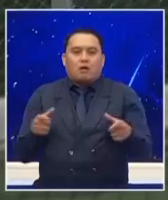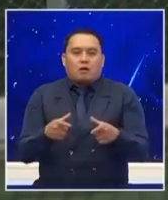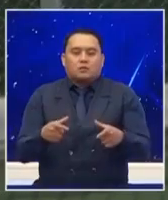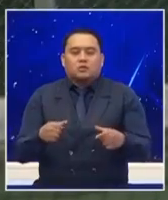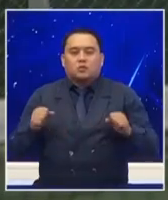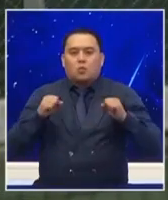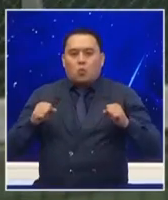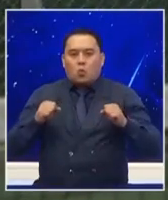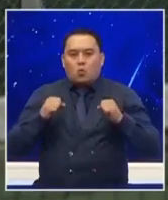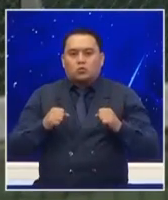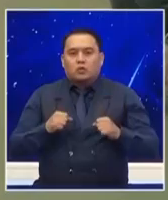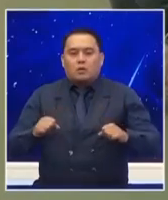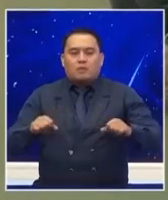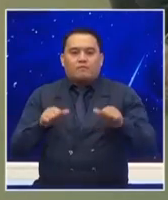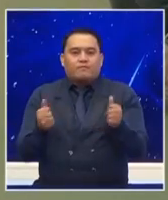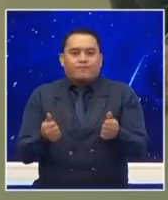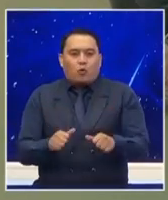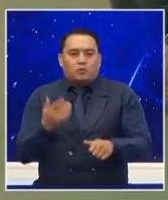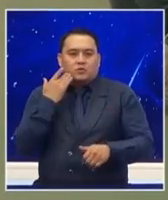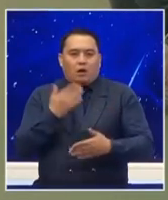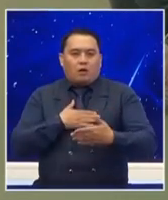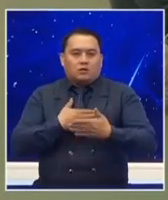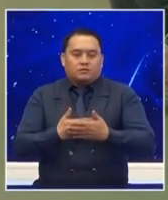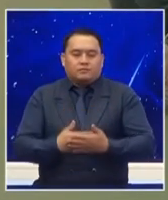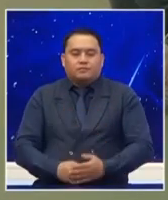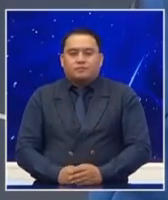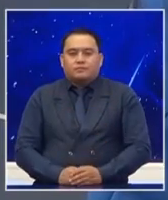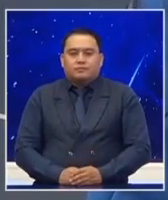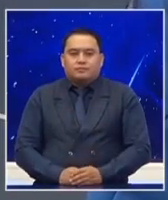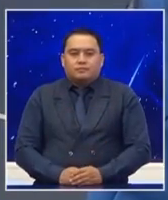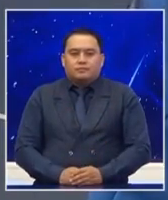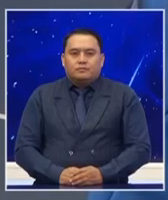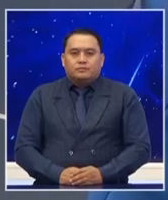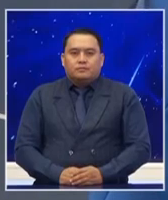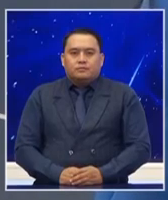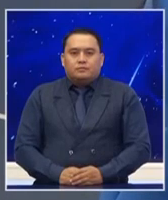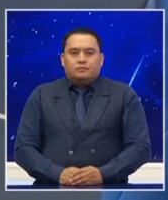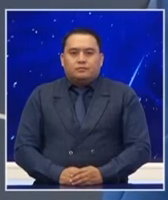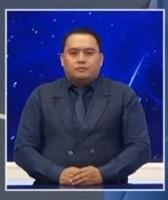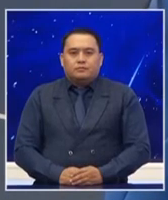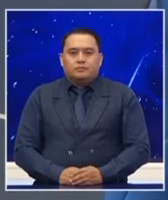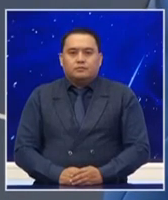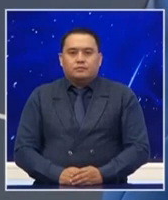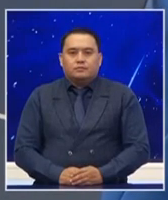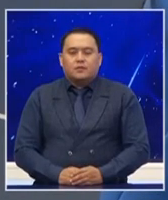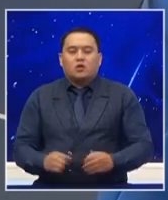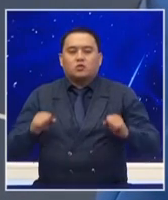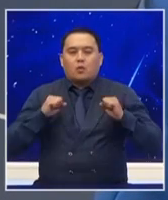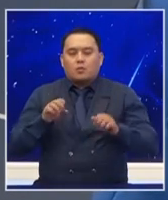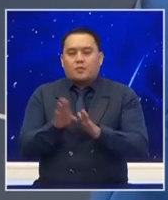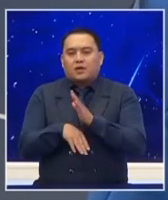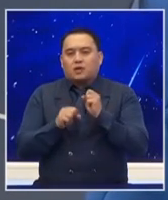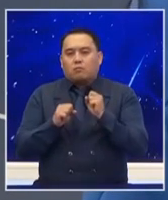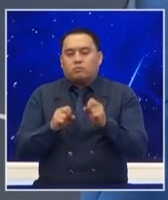теннисшілердің спорттық бабын жоғалтып алмауына күш салудамын дейді. Қауіпсіздік шараларын сақтай отырып, әр топта 3-4 баладан ойнап жүр